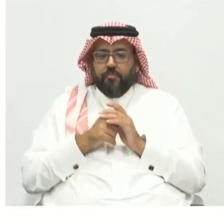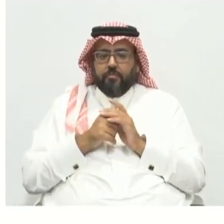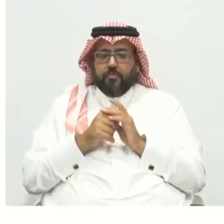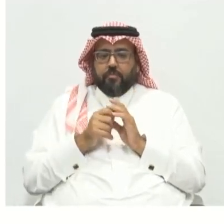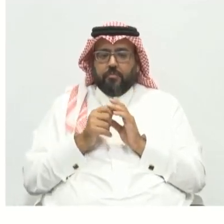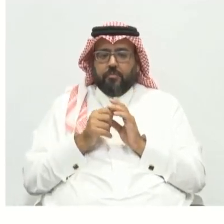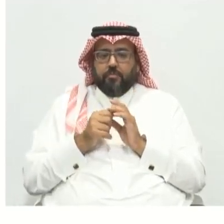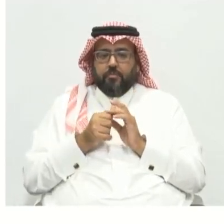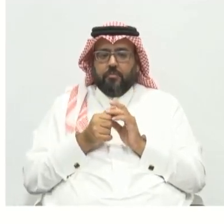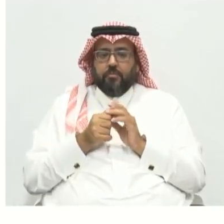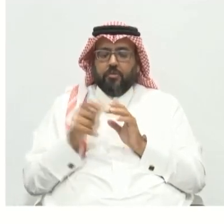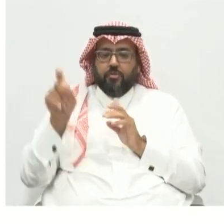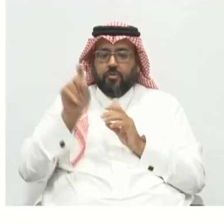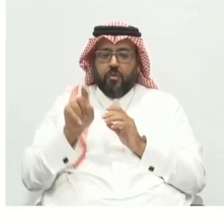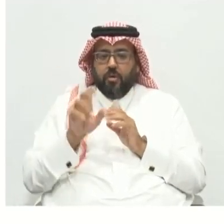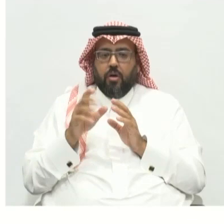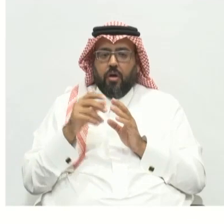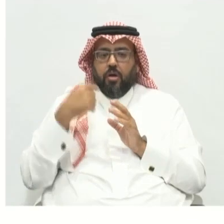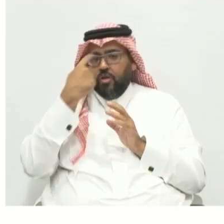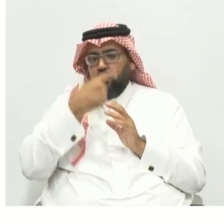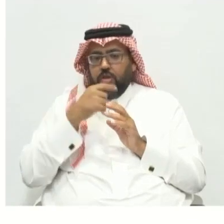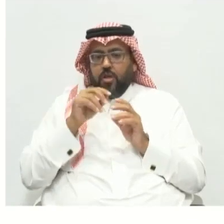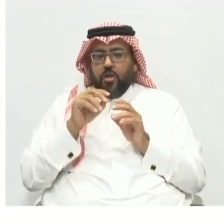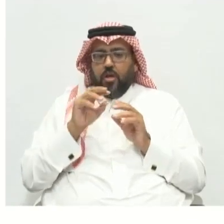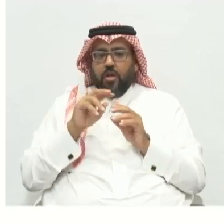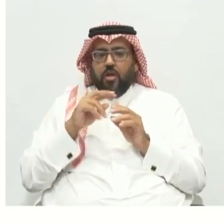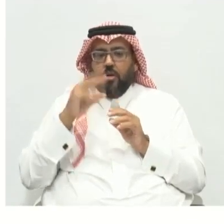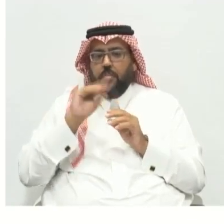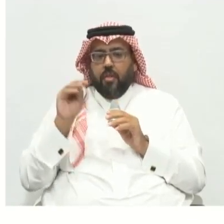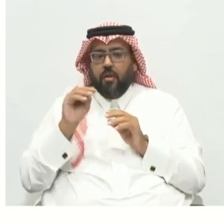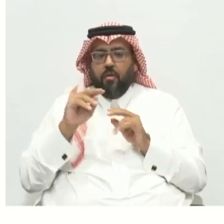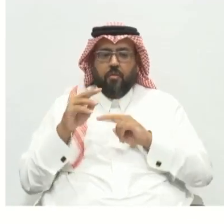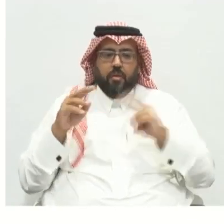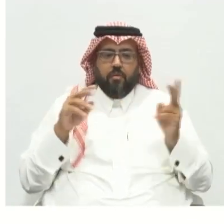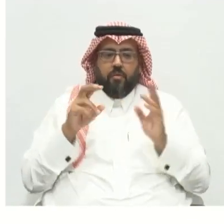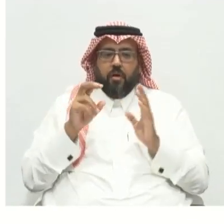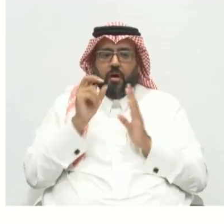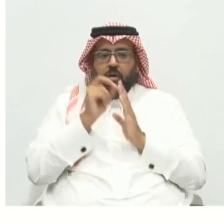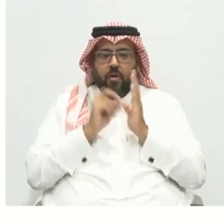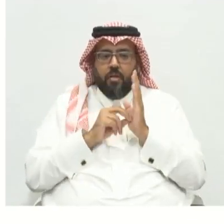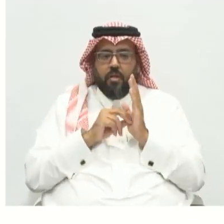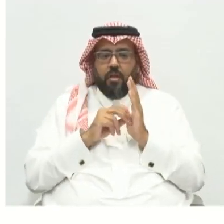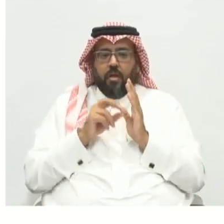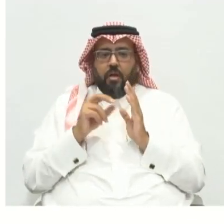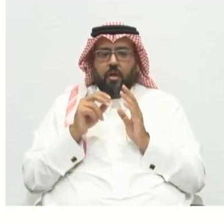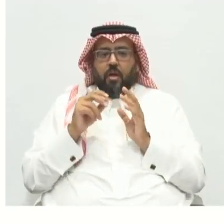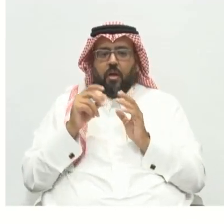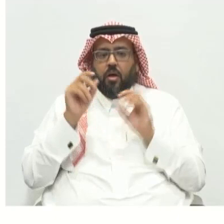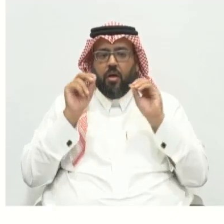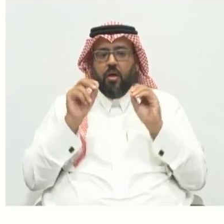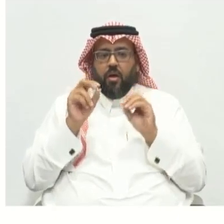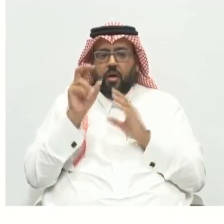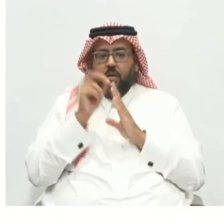اللائحه هنا سؤال ما اوجه الشبه والاختلاف بين القواعد القانونيه وقواعد العادات الاجتماعيه والقواعد